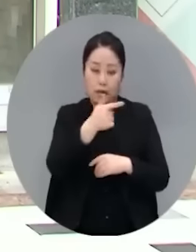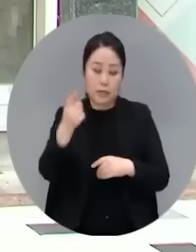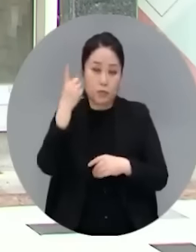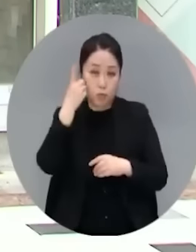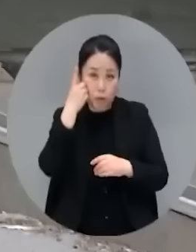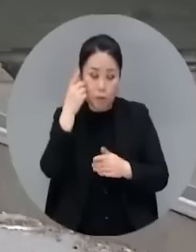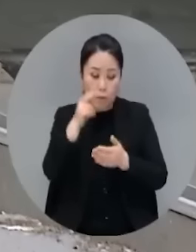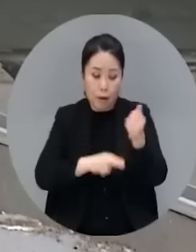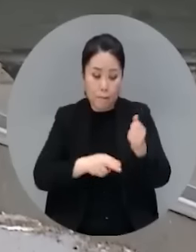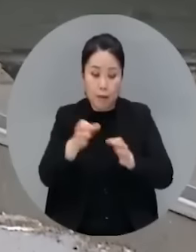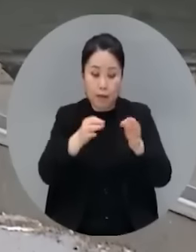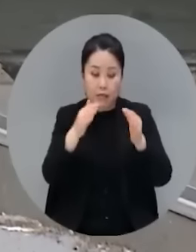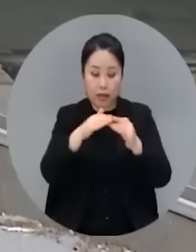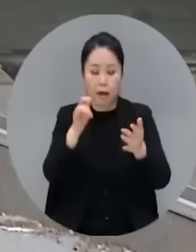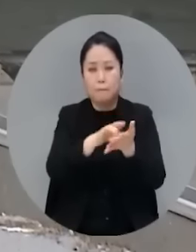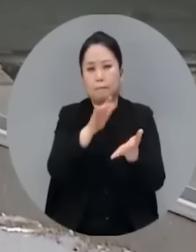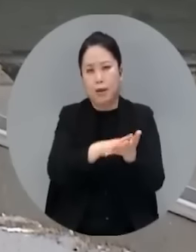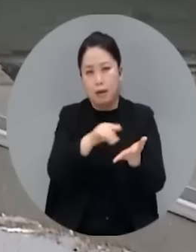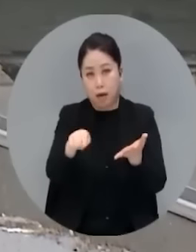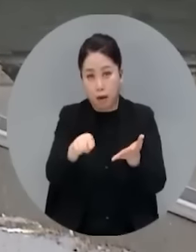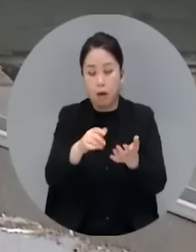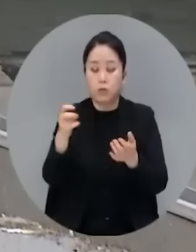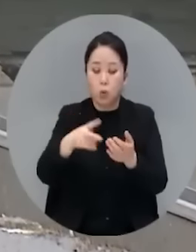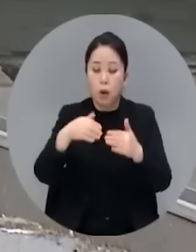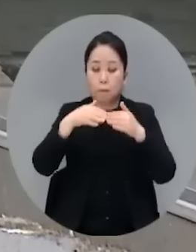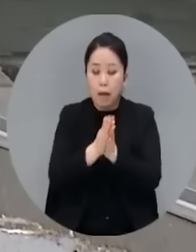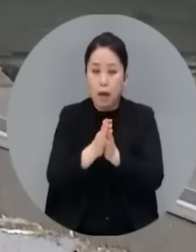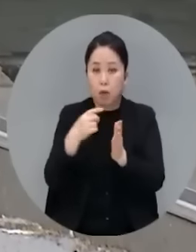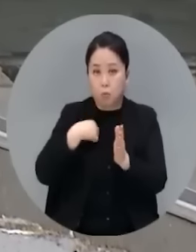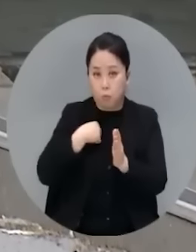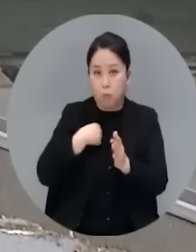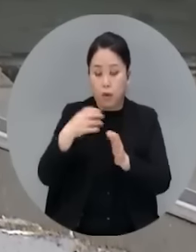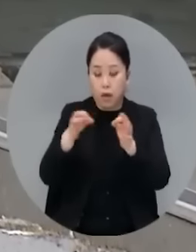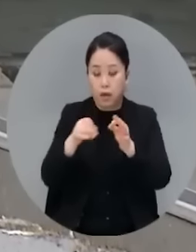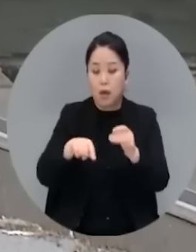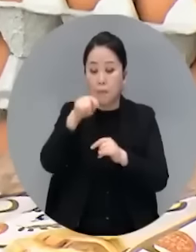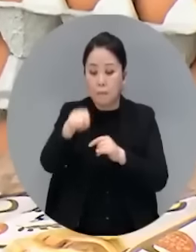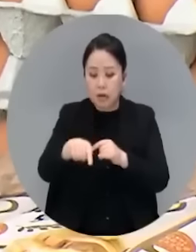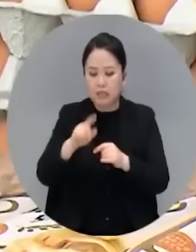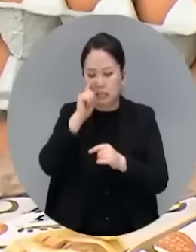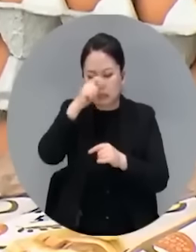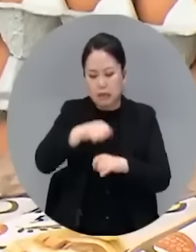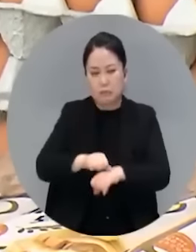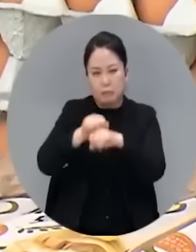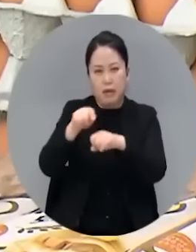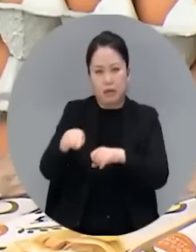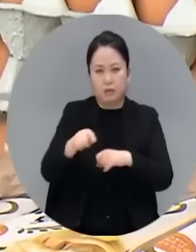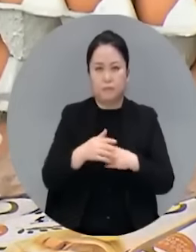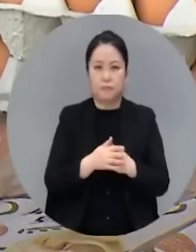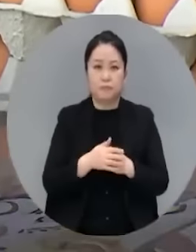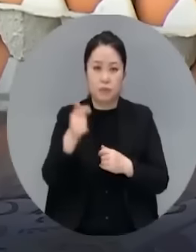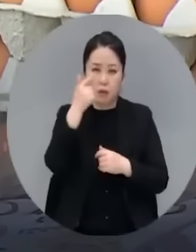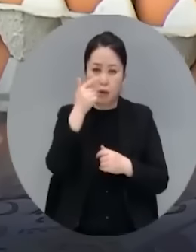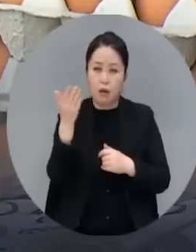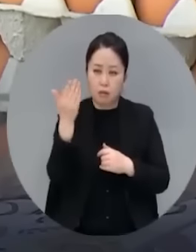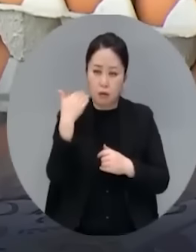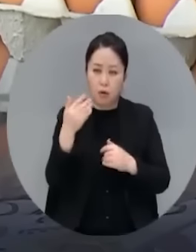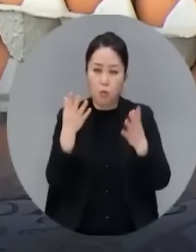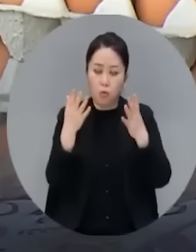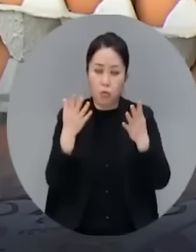텅 비었고 폐업한 옷가게 입구에는 폐자재와 쓰레기만 쌓여 있습니다. 훨씬 많아졌죠.